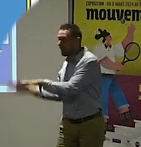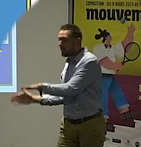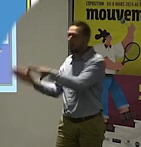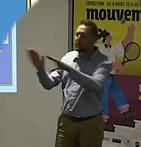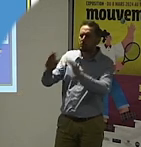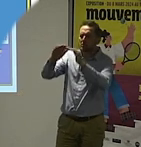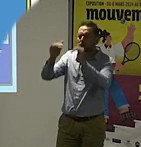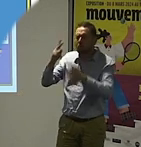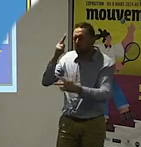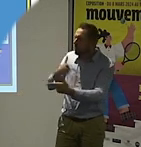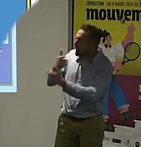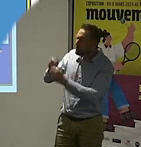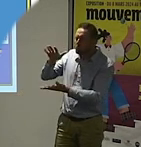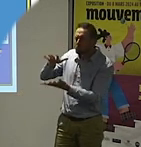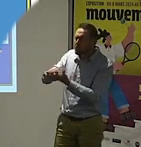c'est important pour lui d'être présent.